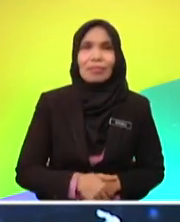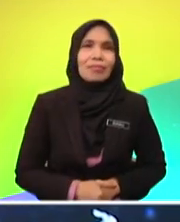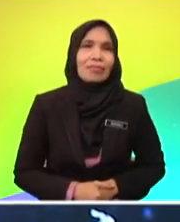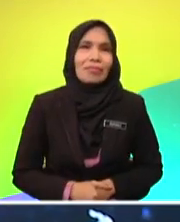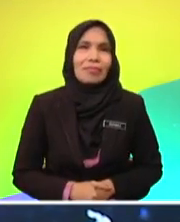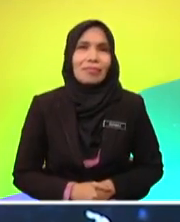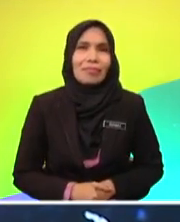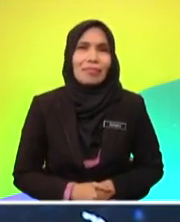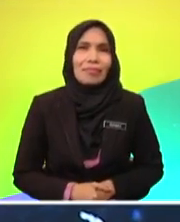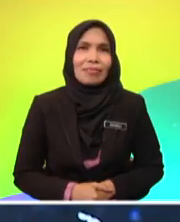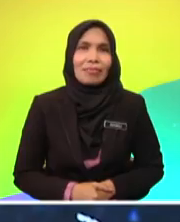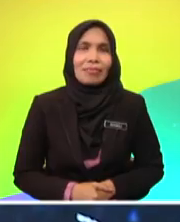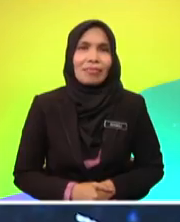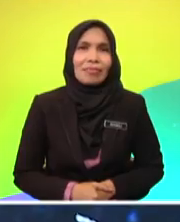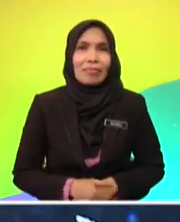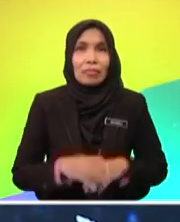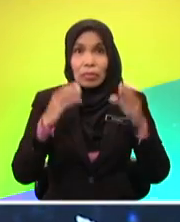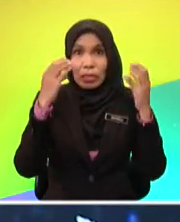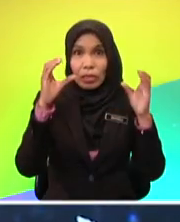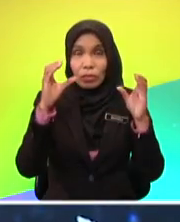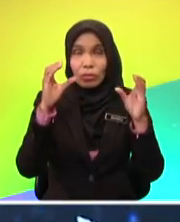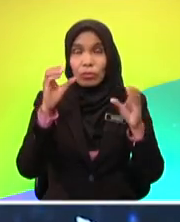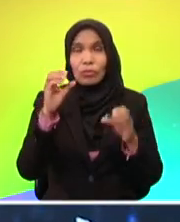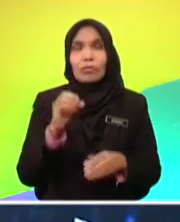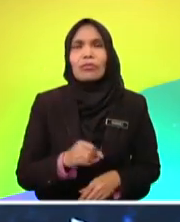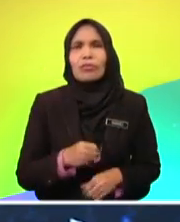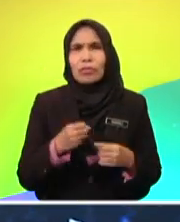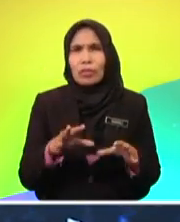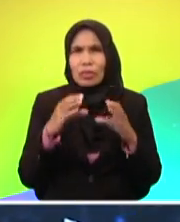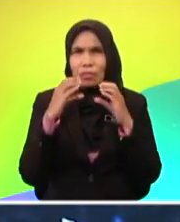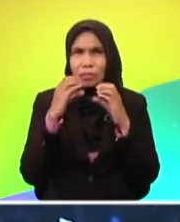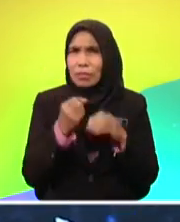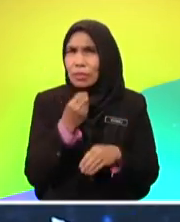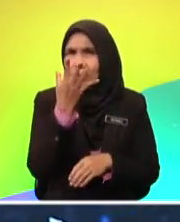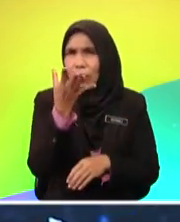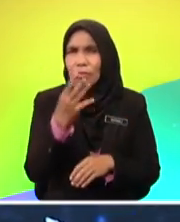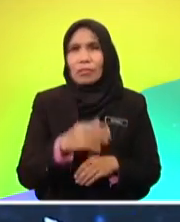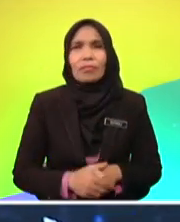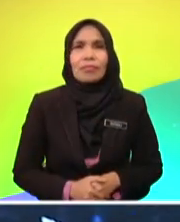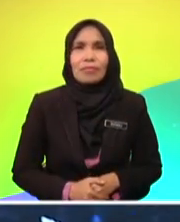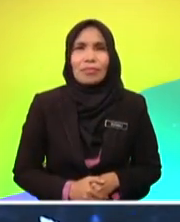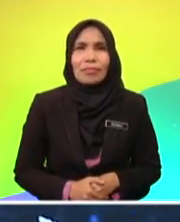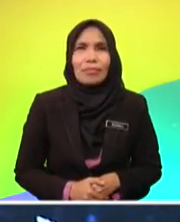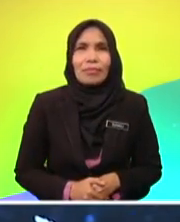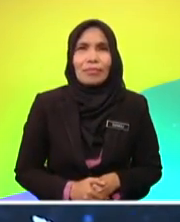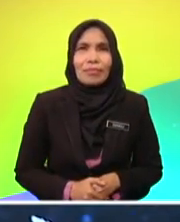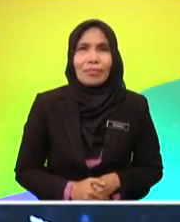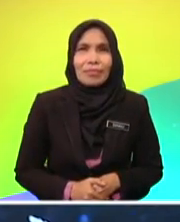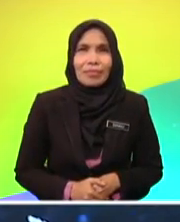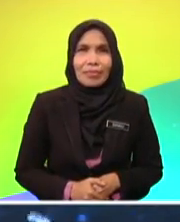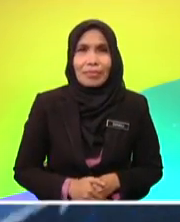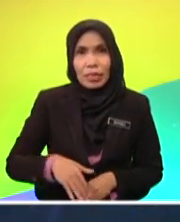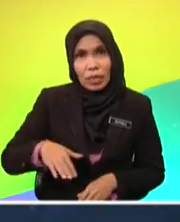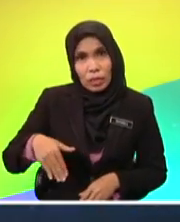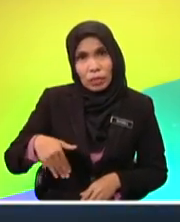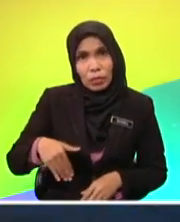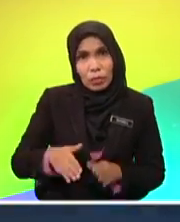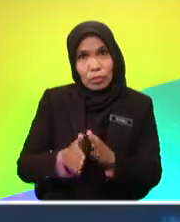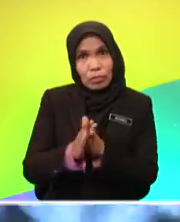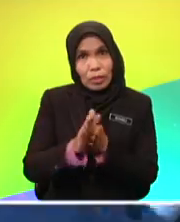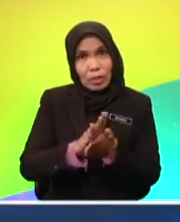tak semestinya tumbuhan berbunga tu yang tumbuhan bunga saja. Ya, kalau saya tengok sebelum jadinya padi ni pasti